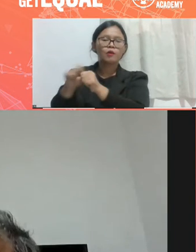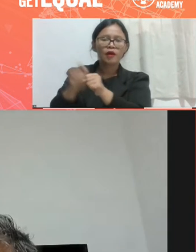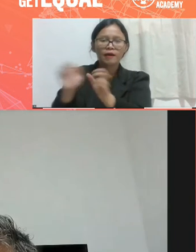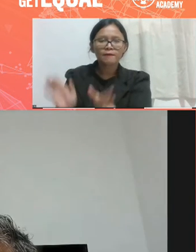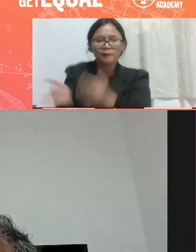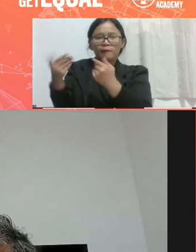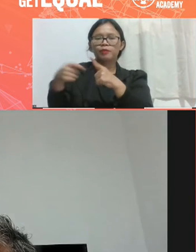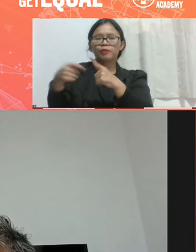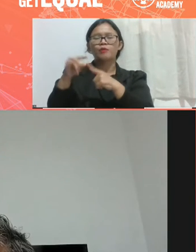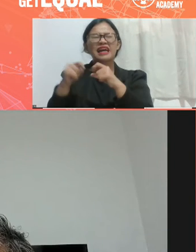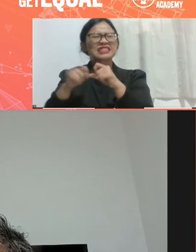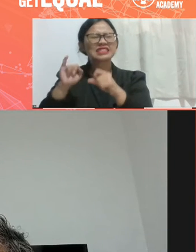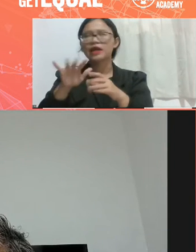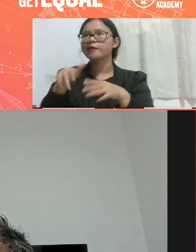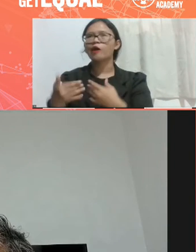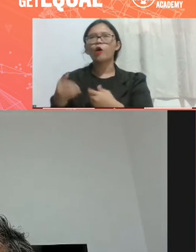industri kreatif,